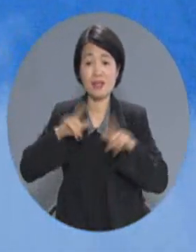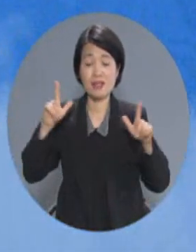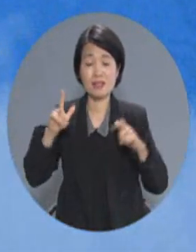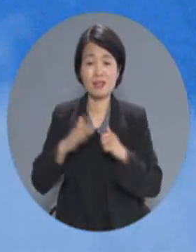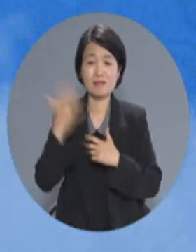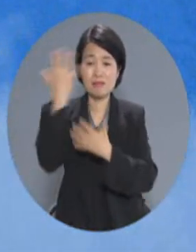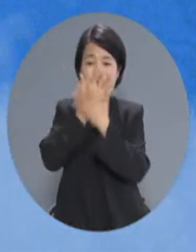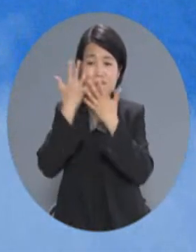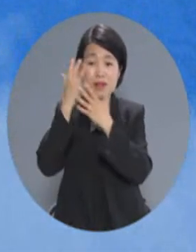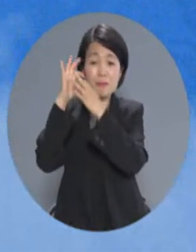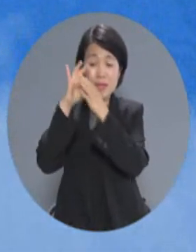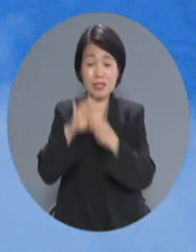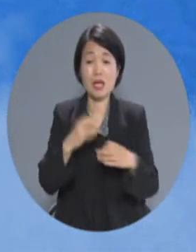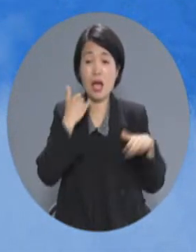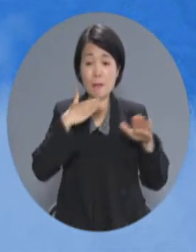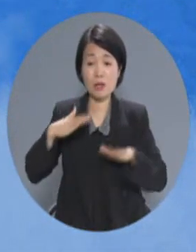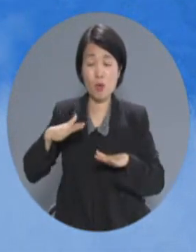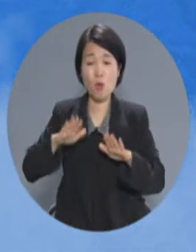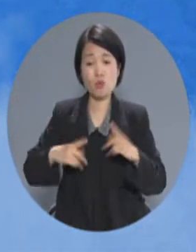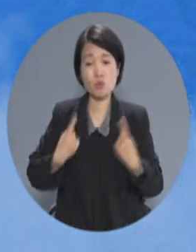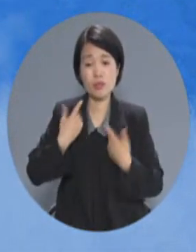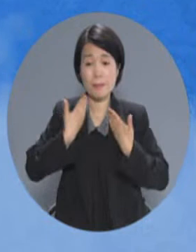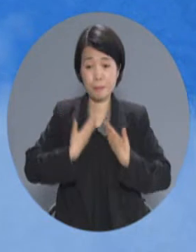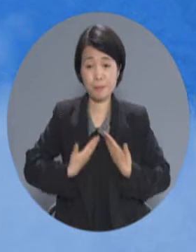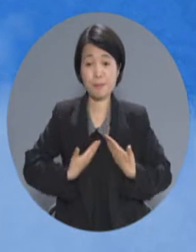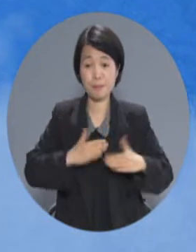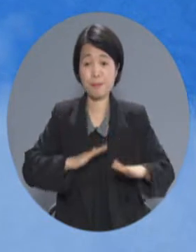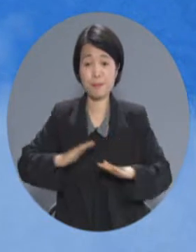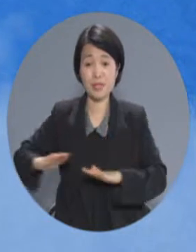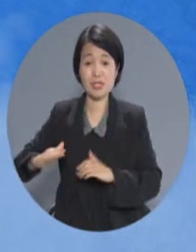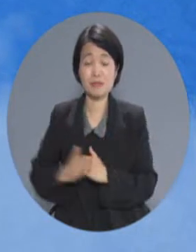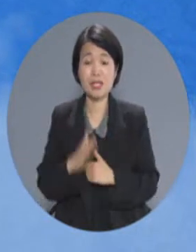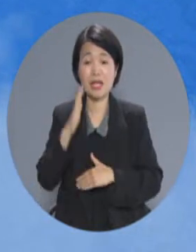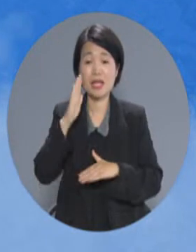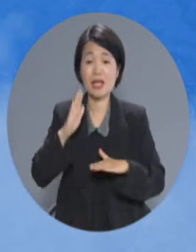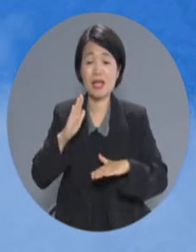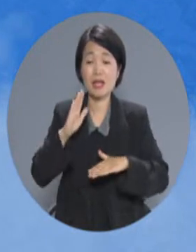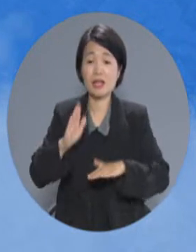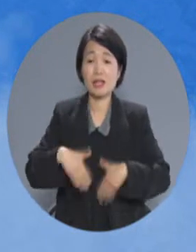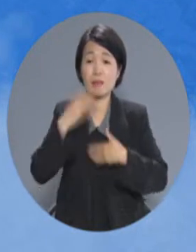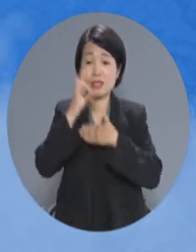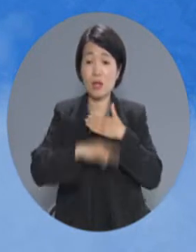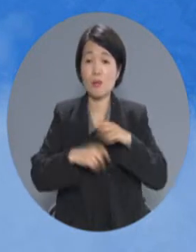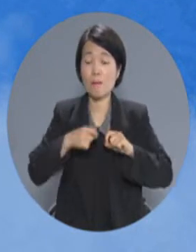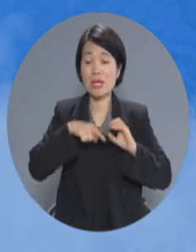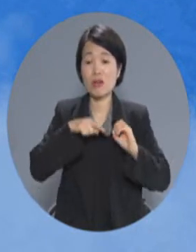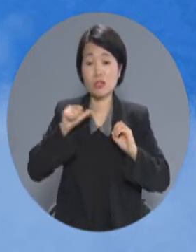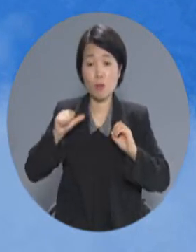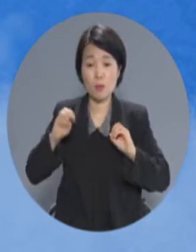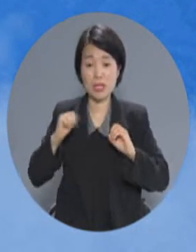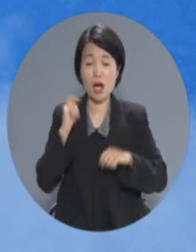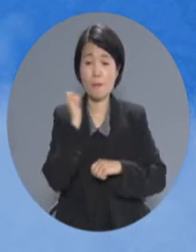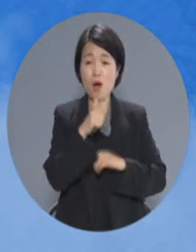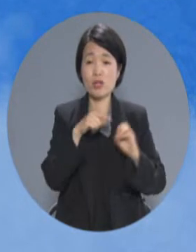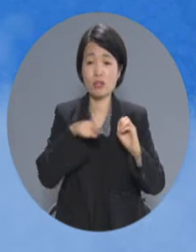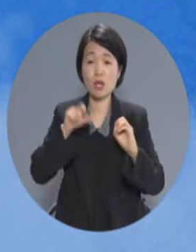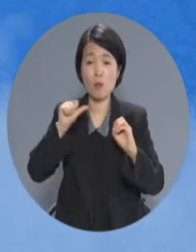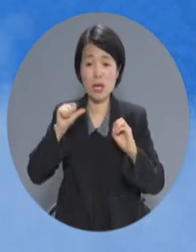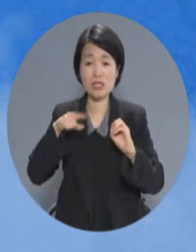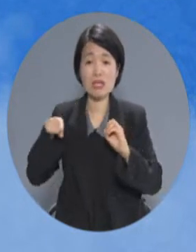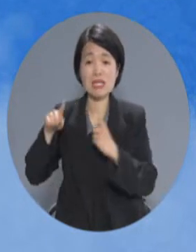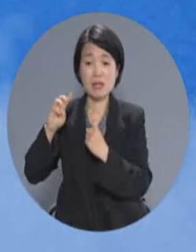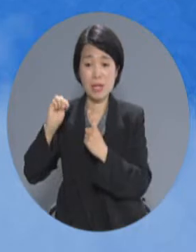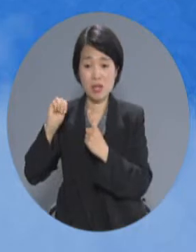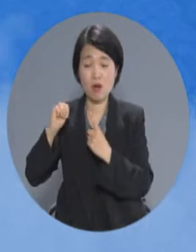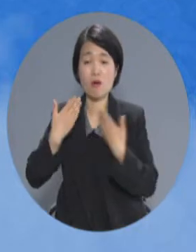흐리게 찜한 파도는 오늘보다 잔잔하게 일겠습니다 남의 서보 앞바다에서 0.5m 먼 바다에서는 0.5